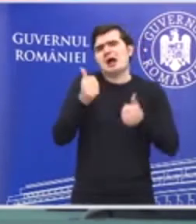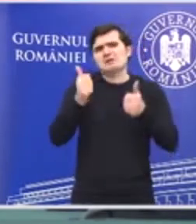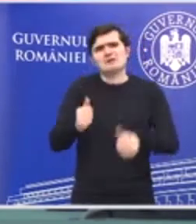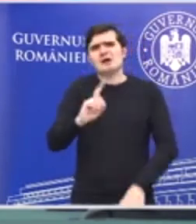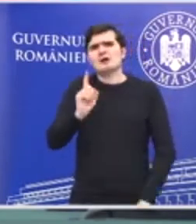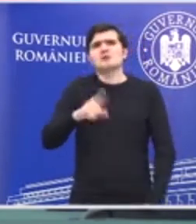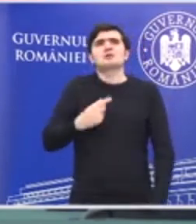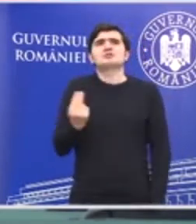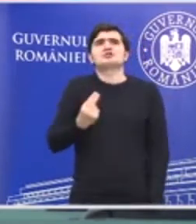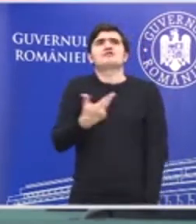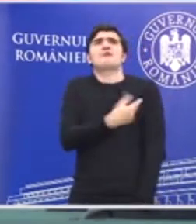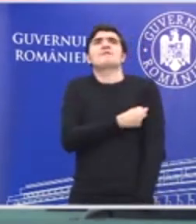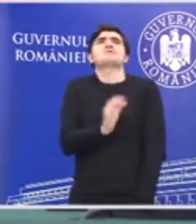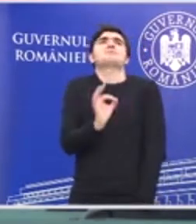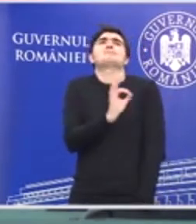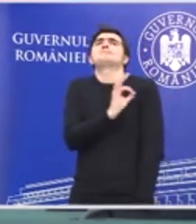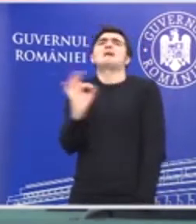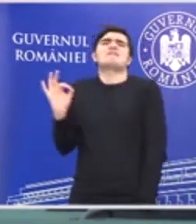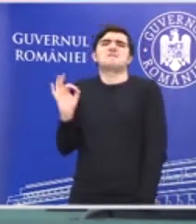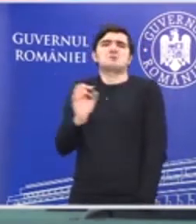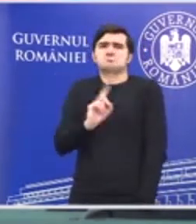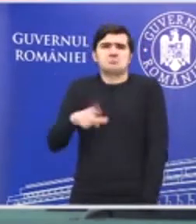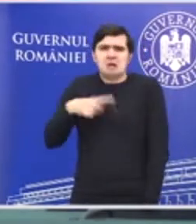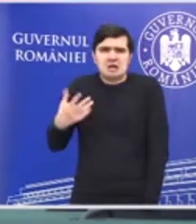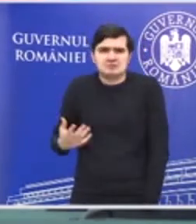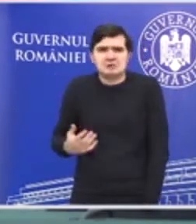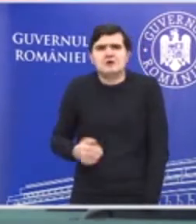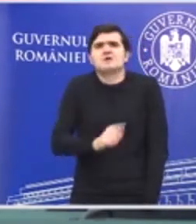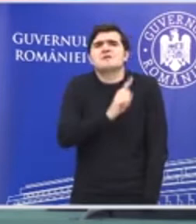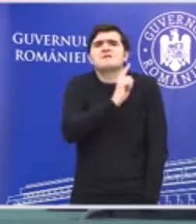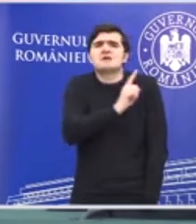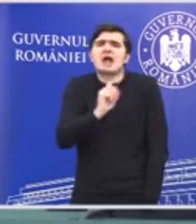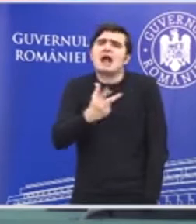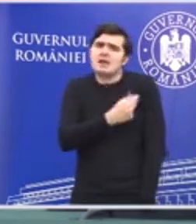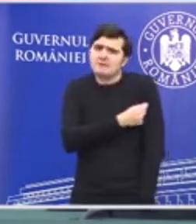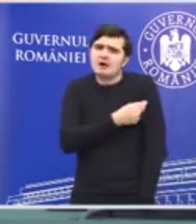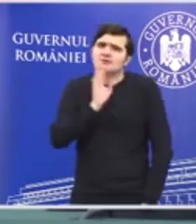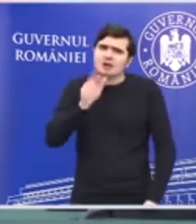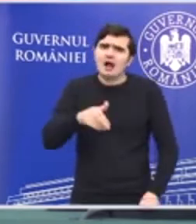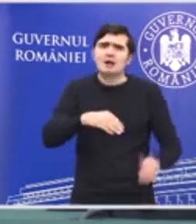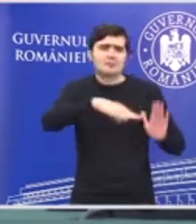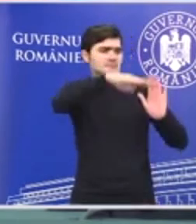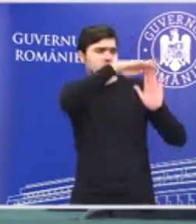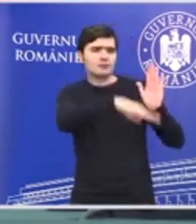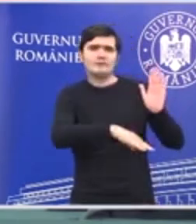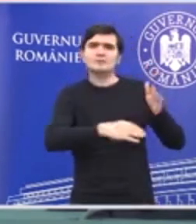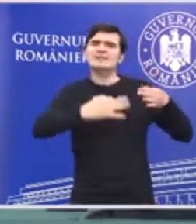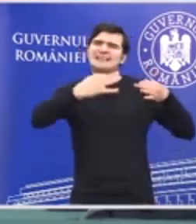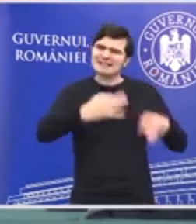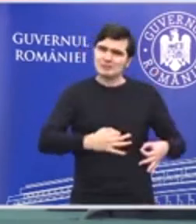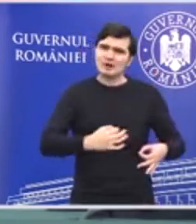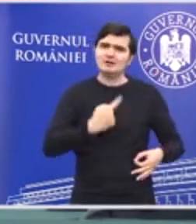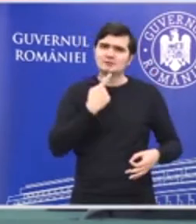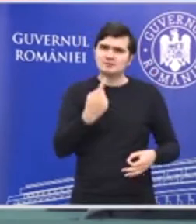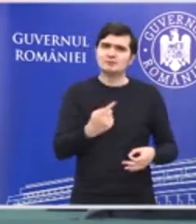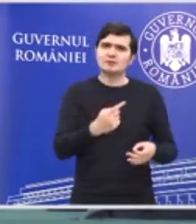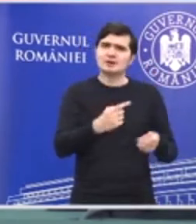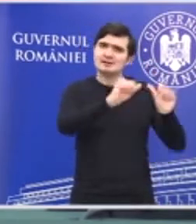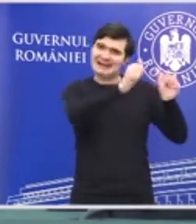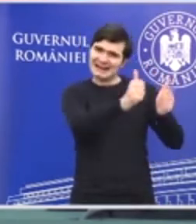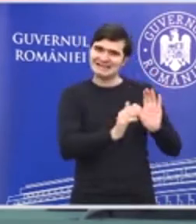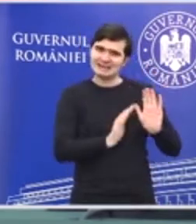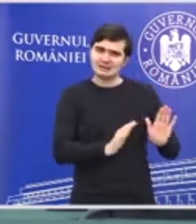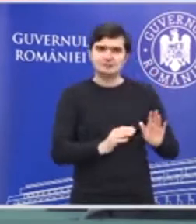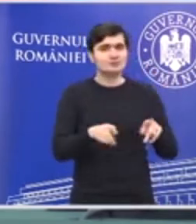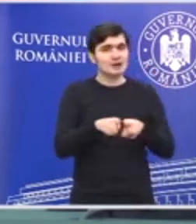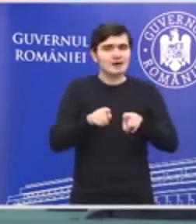perfect. Toate au un profil de siguranță pe care îl cunoaștem, care este menționat în rezumatul caracteristicilor produsului, dar în același timp